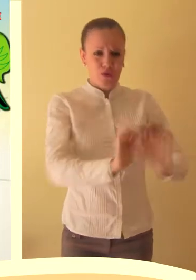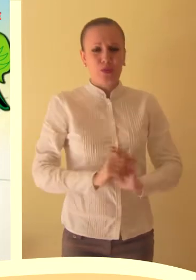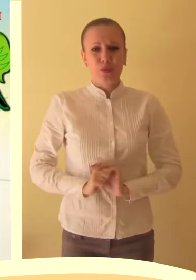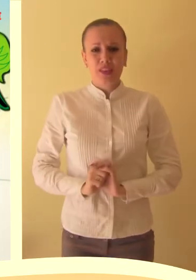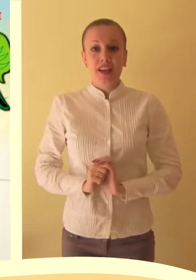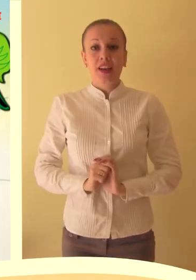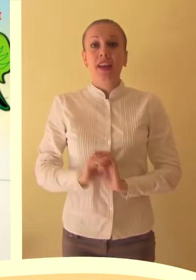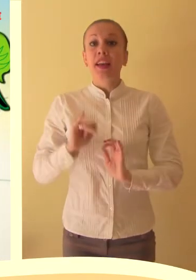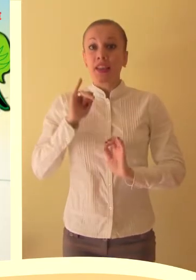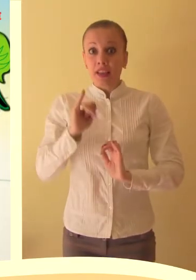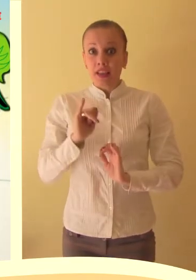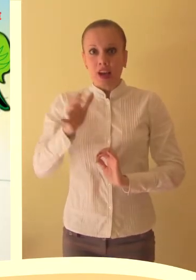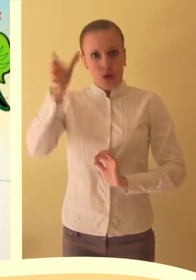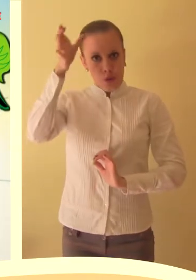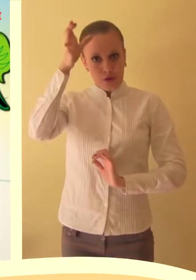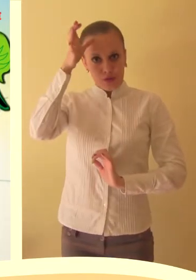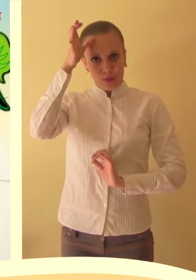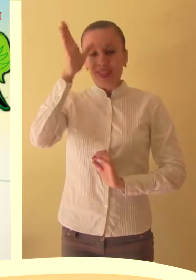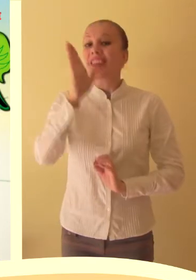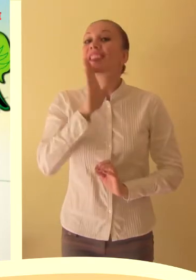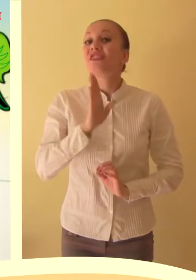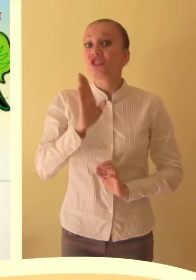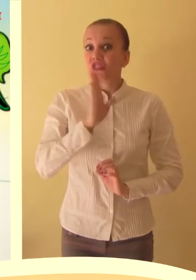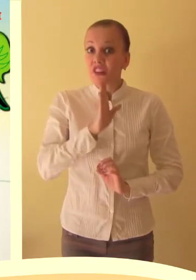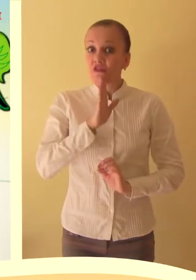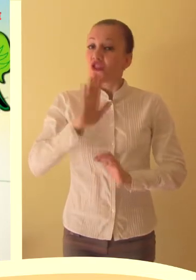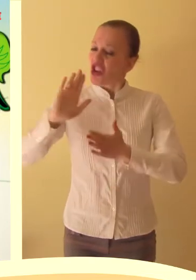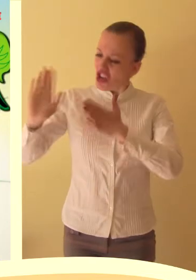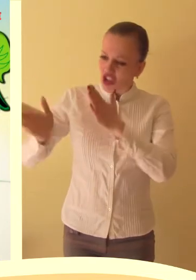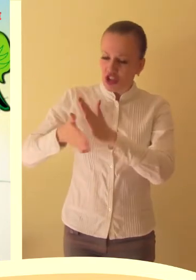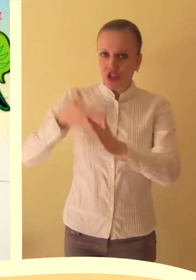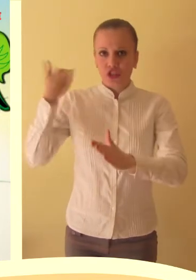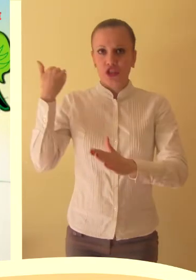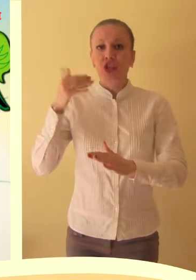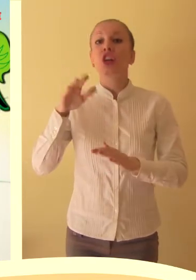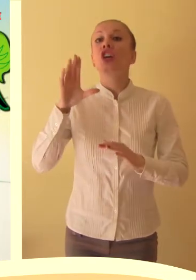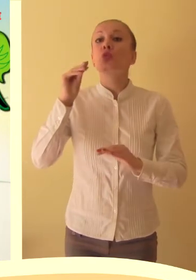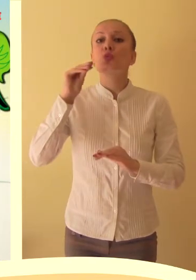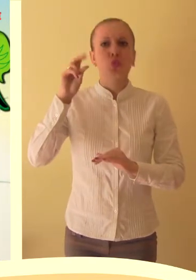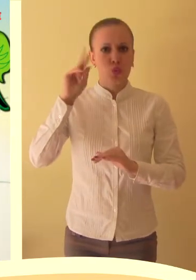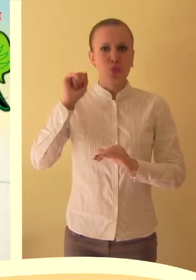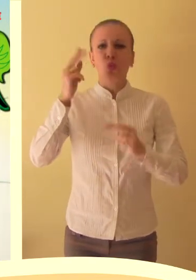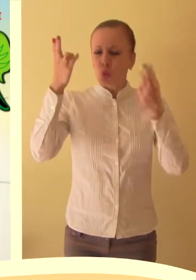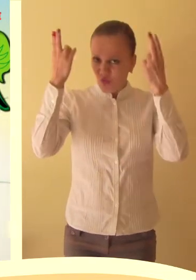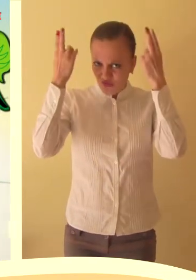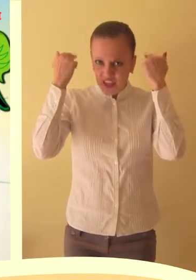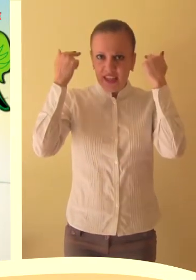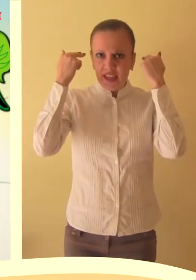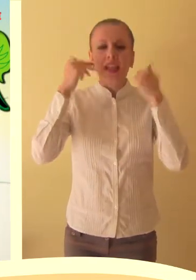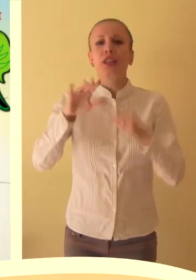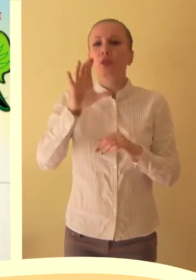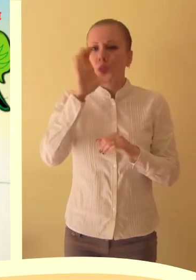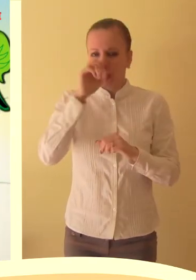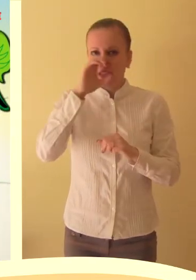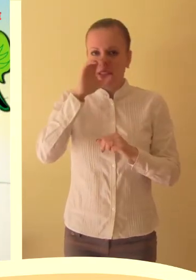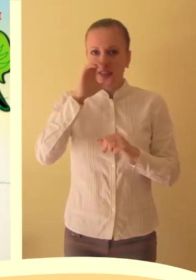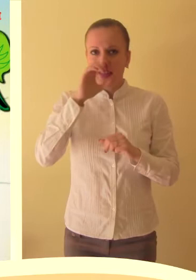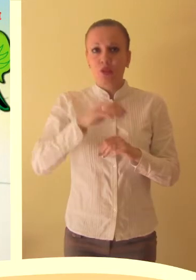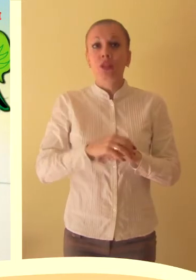підштовхнуть І тут розумниця дівчатко, кличе жучку в поміч, вірне